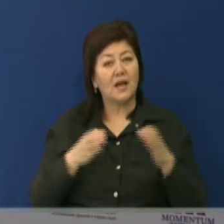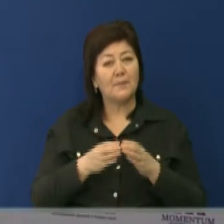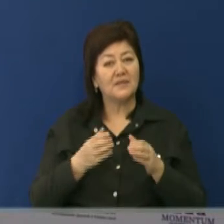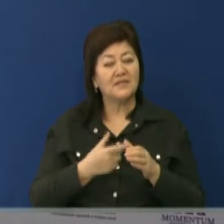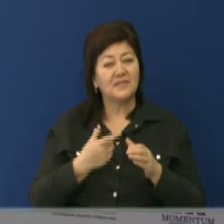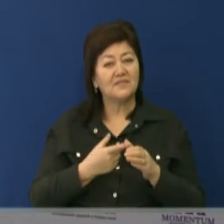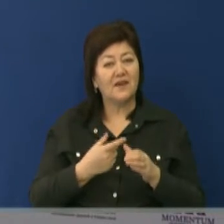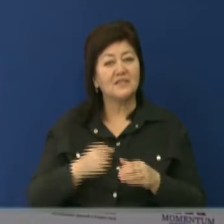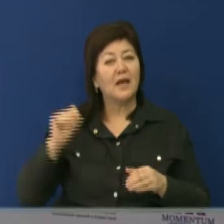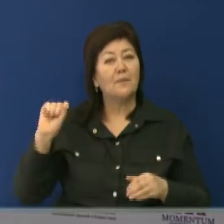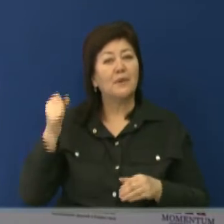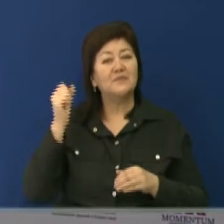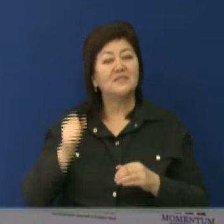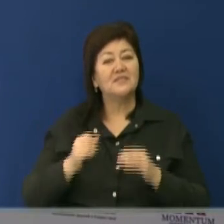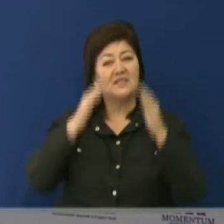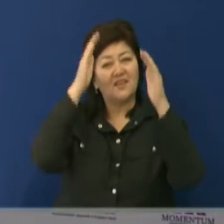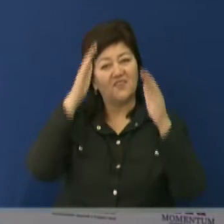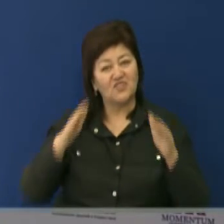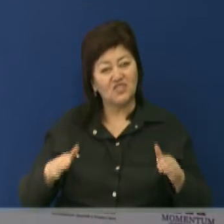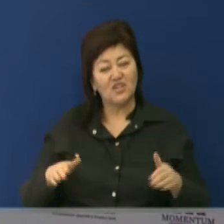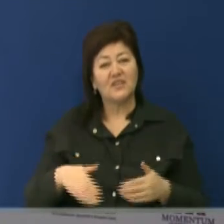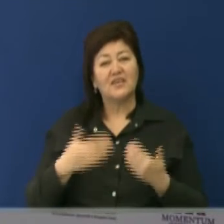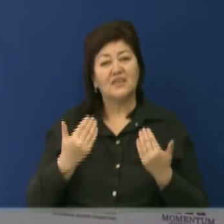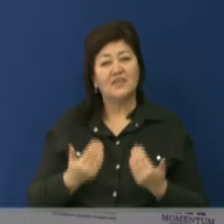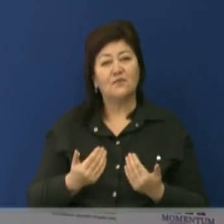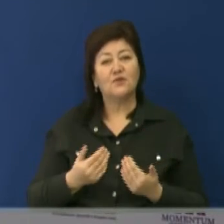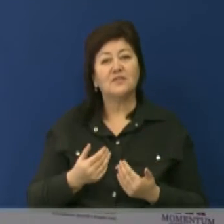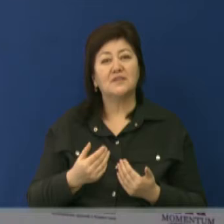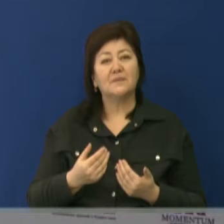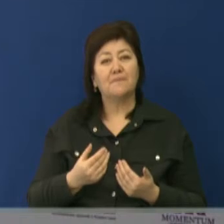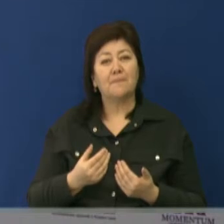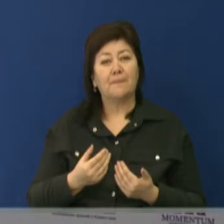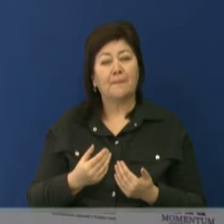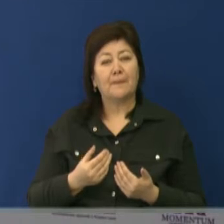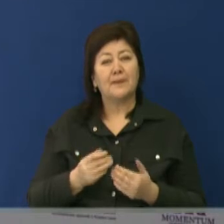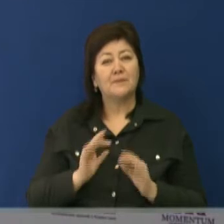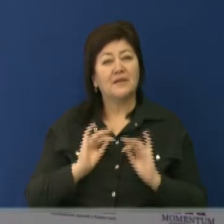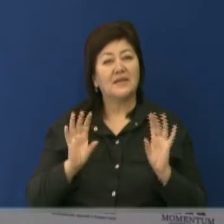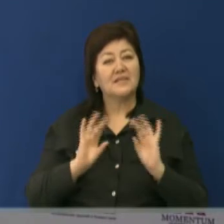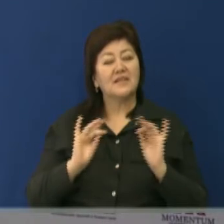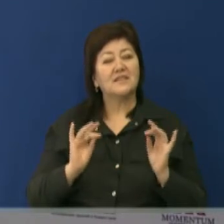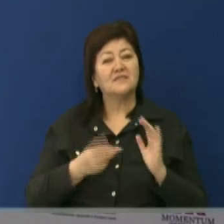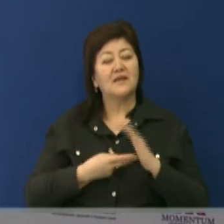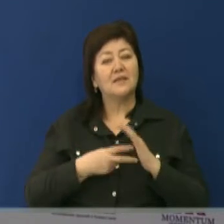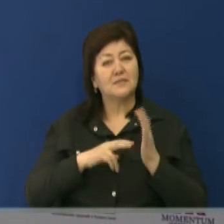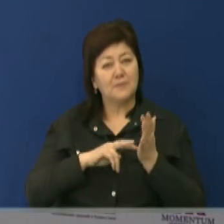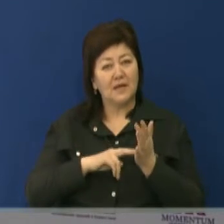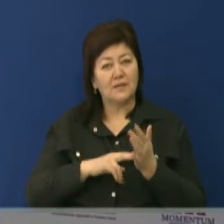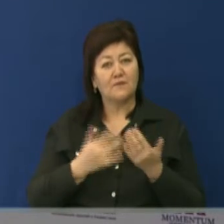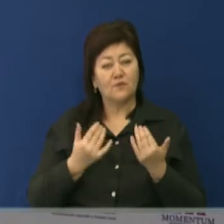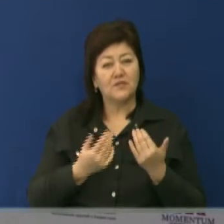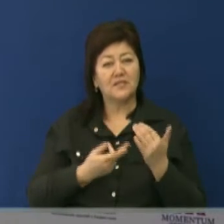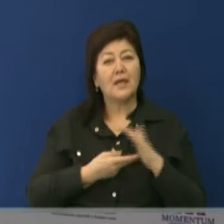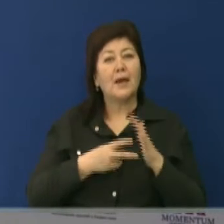вершин». Біздің команда «Шындарды бағындыру» деп аталады. Және біз IT-өнімдерді әзірлеу бойынша жобамен жұмыс істейміз. Және бұл жоба